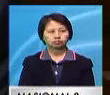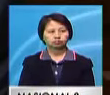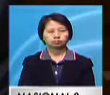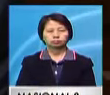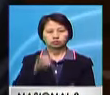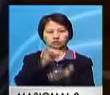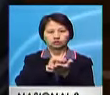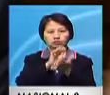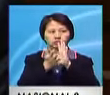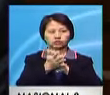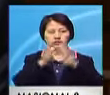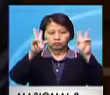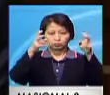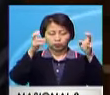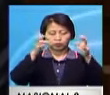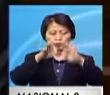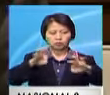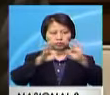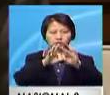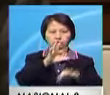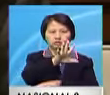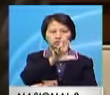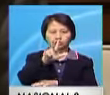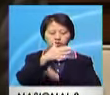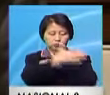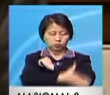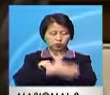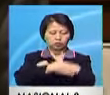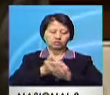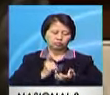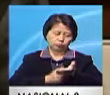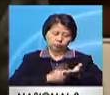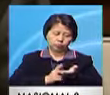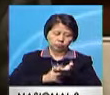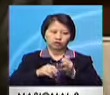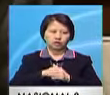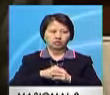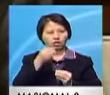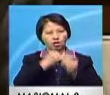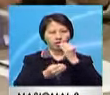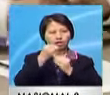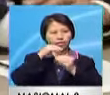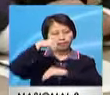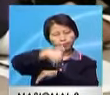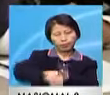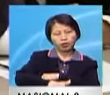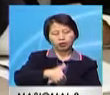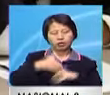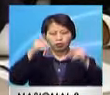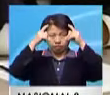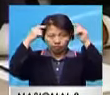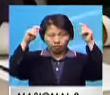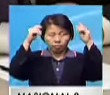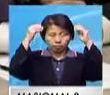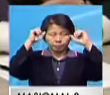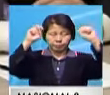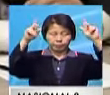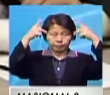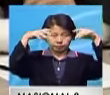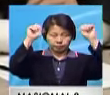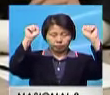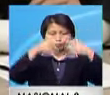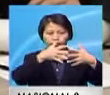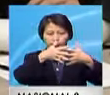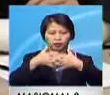Perkara itu menjadi agenda utama 53 buah negara pada perbincangan semasa jamuan makan malam yang dihoskan Presiden Barack Obama di